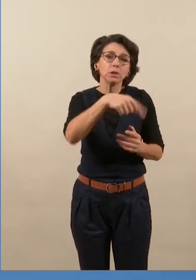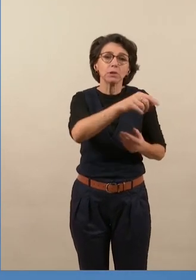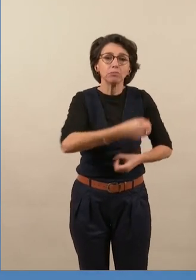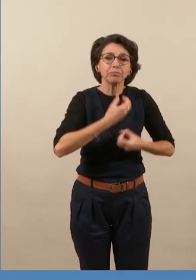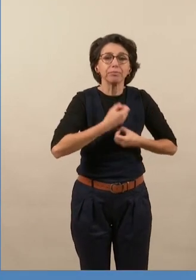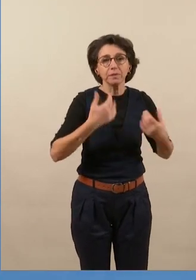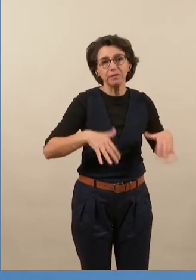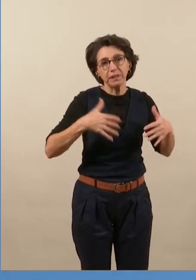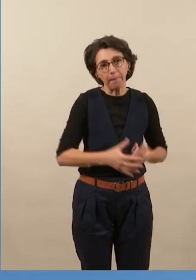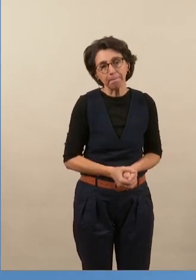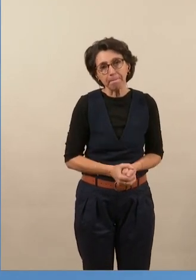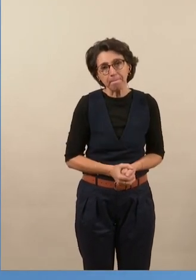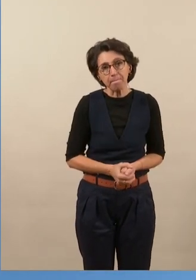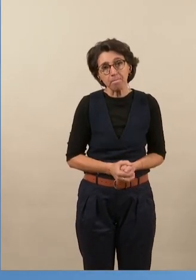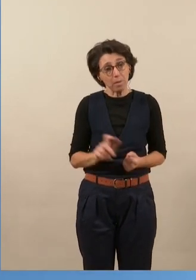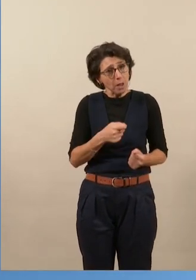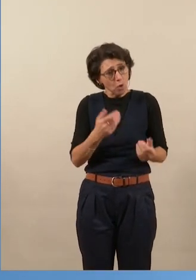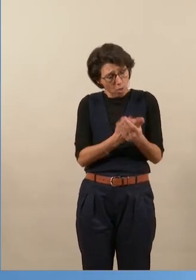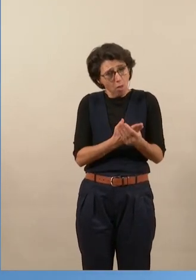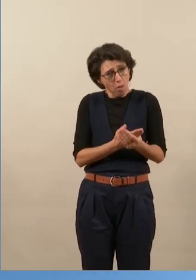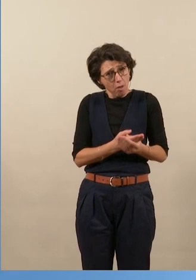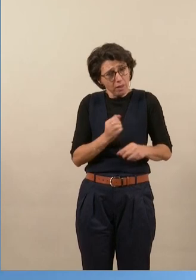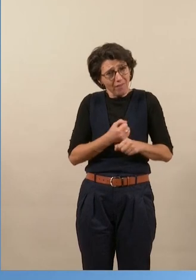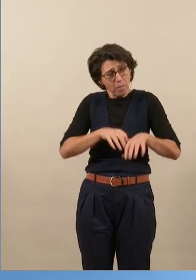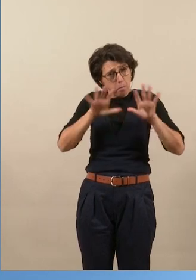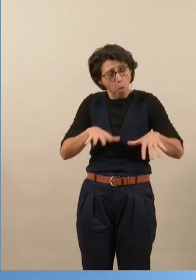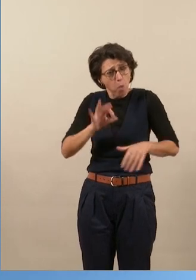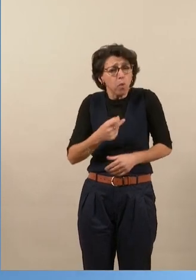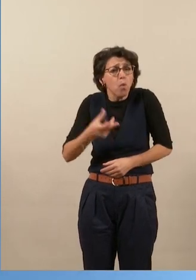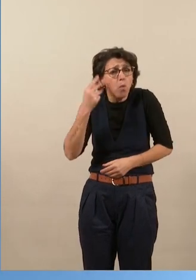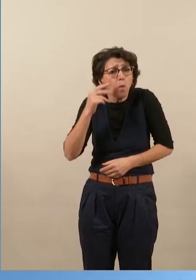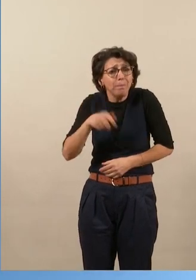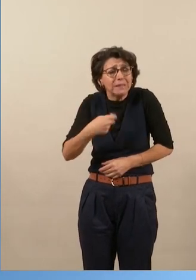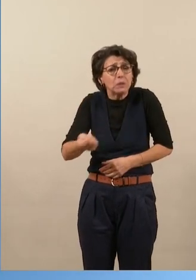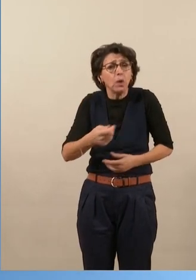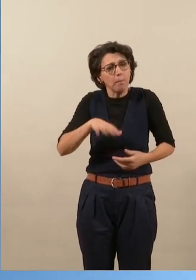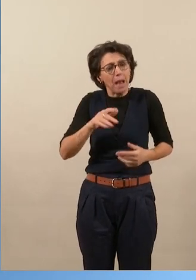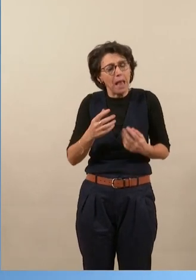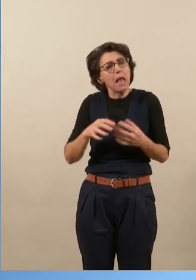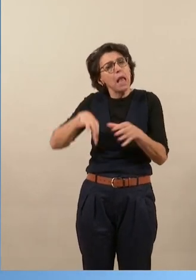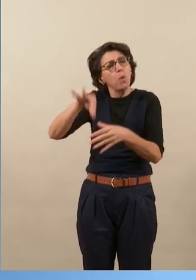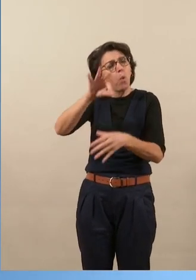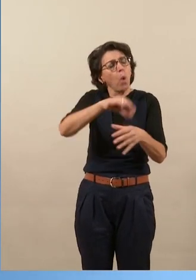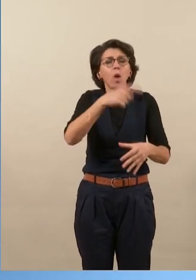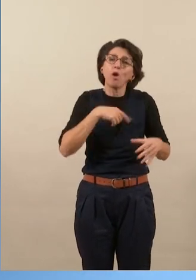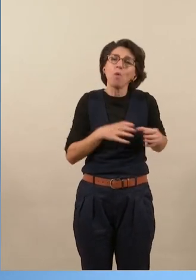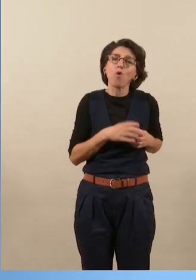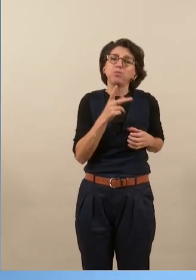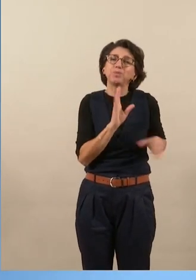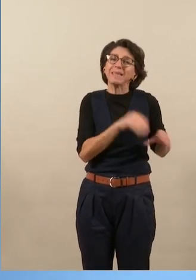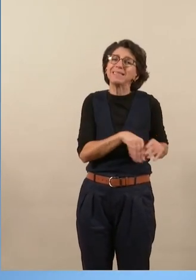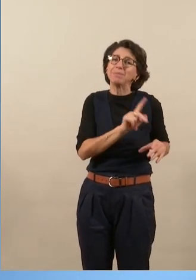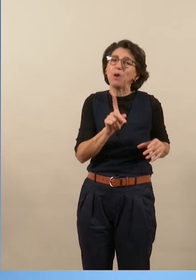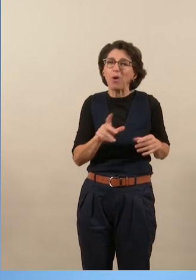comprenons que la production d'un tel document demande beaucoup de travail mais il en va également du respect des élus non appartenants à la